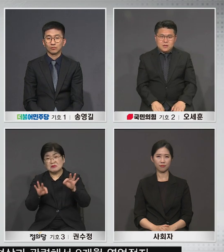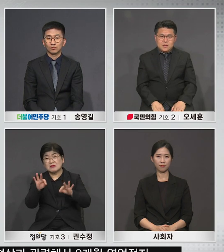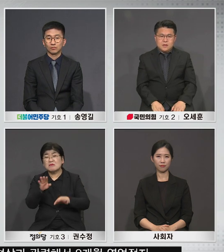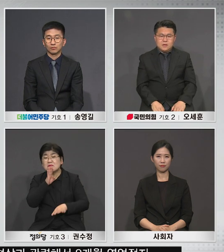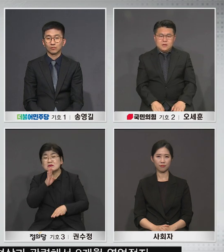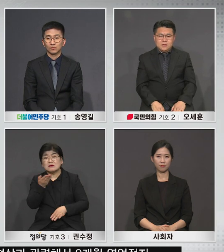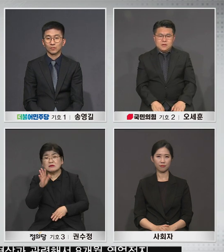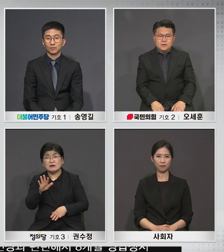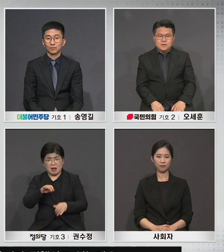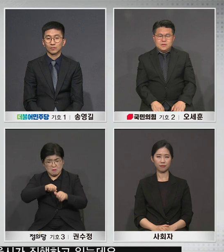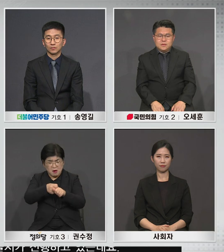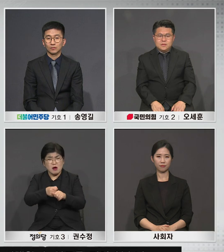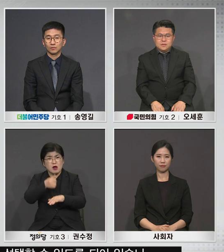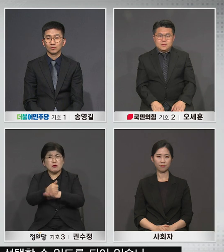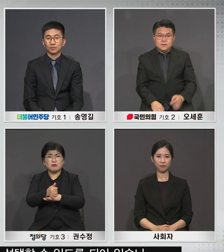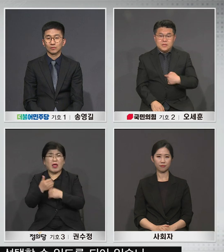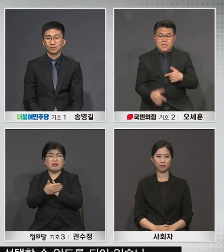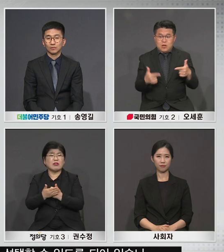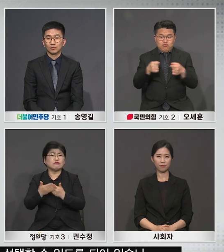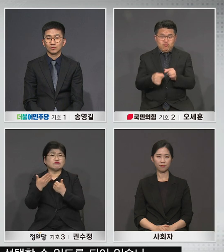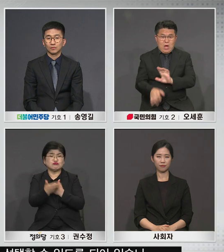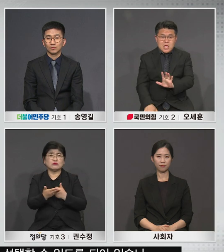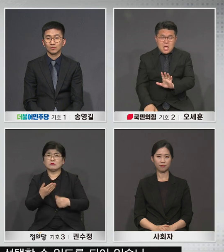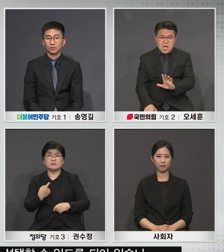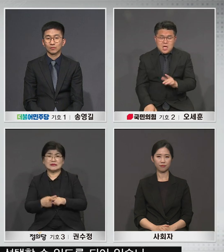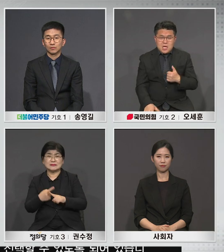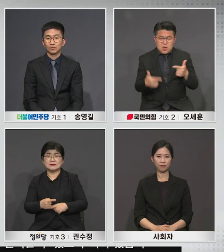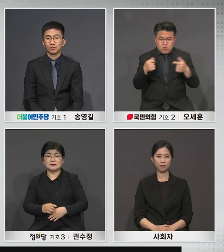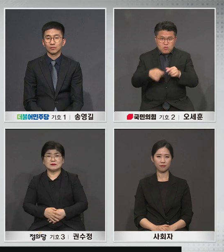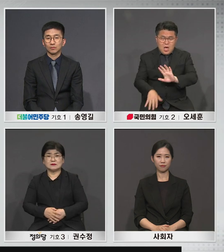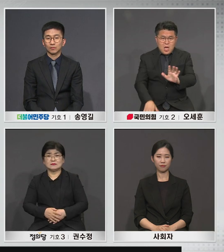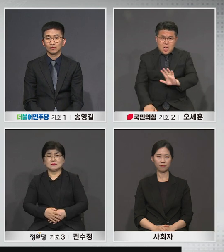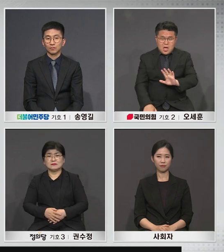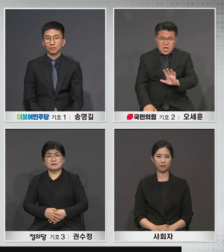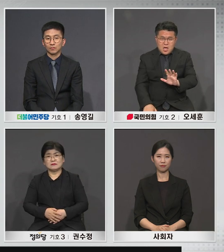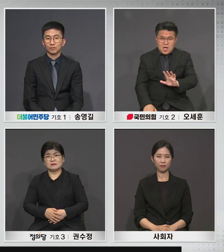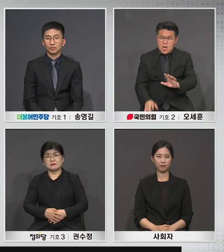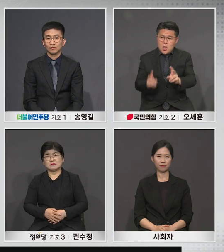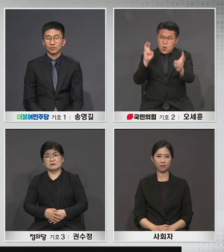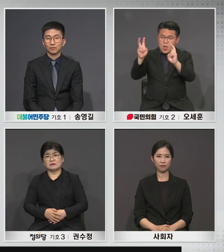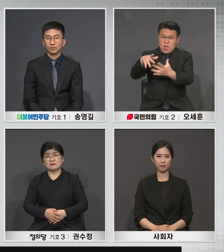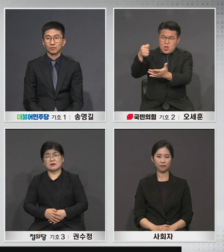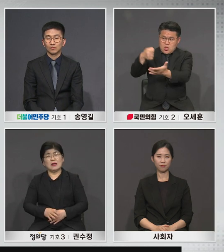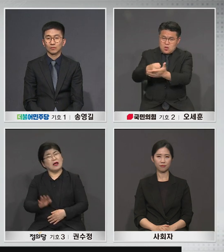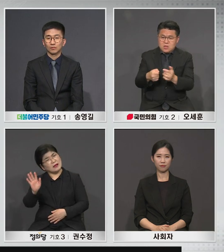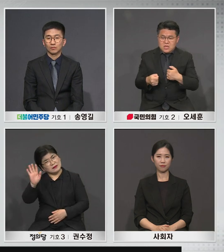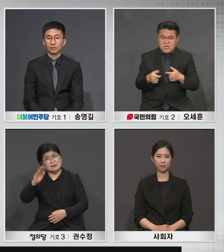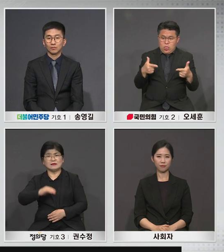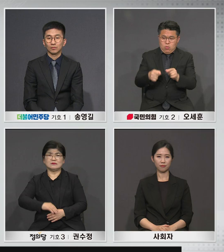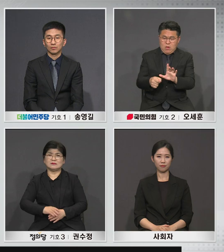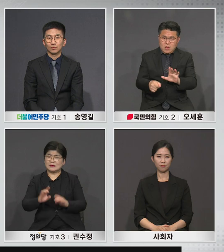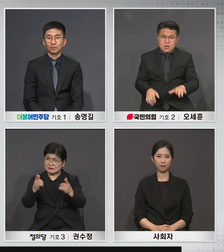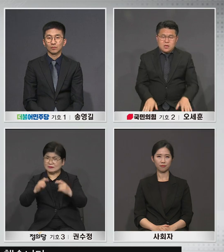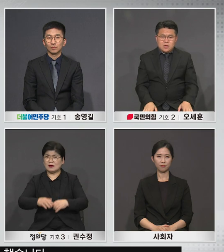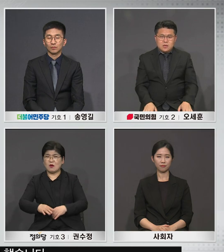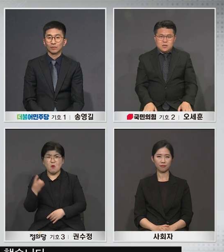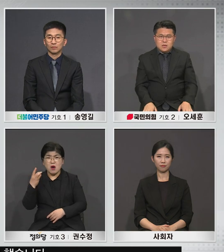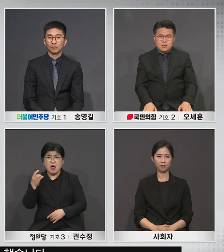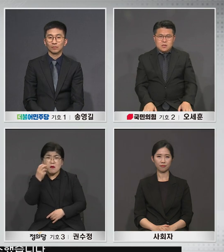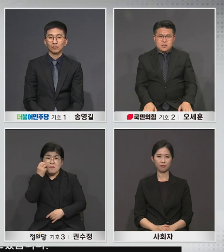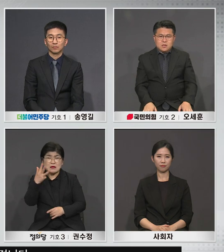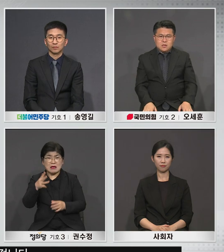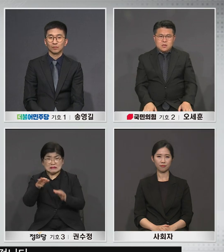축소하셨습니다. 제가 그 말이 아니라 현대사람 개발이 그렇게 선택을 한 겁니다. 그건 왜곡하시면 안 됩니다. 아니죠. 원래는 8개월